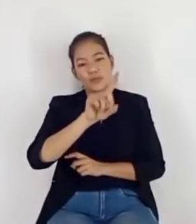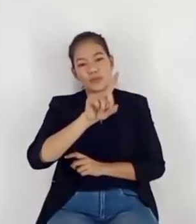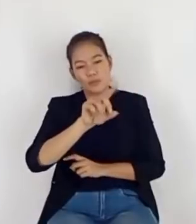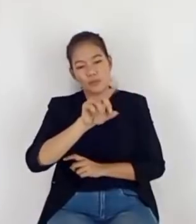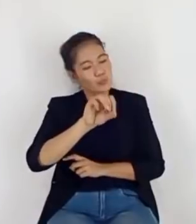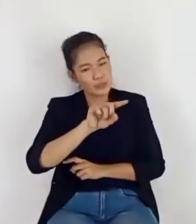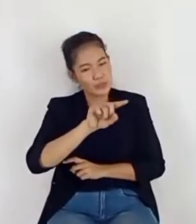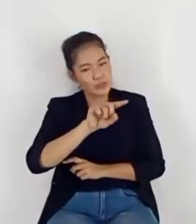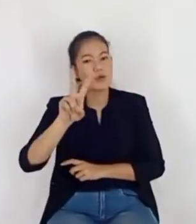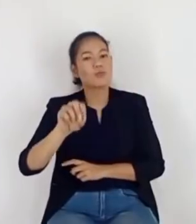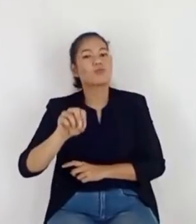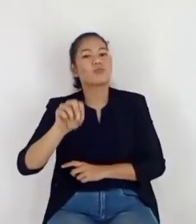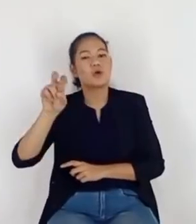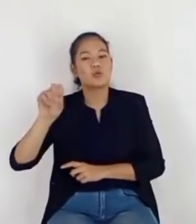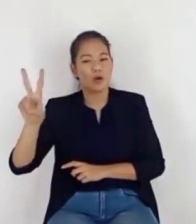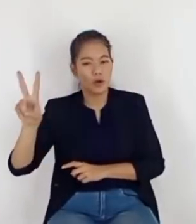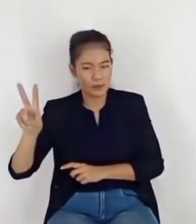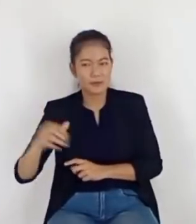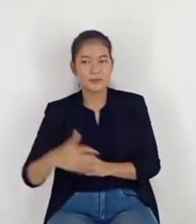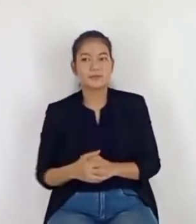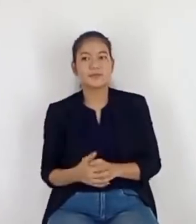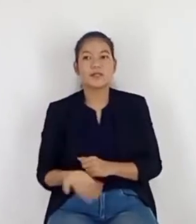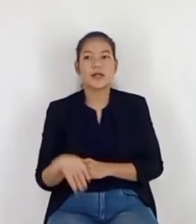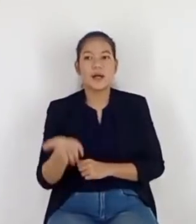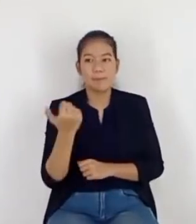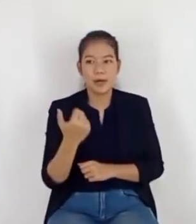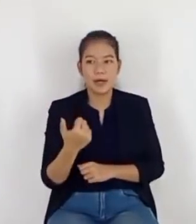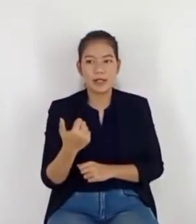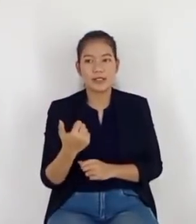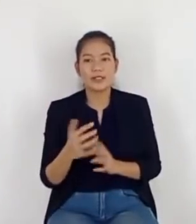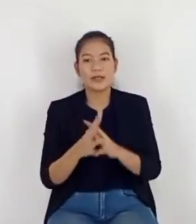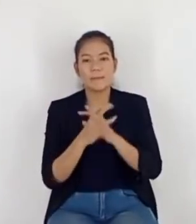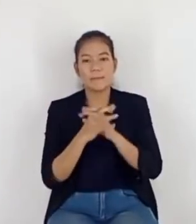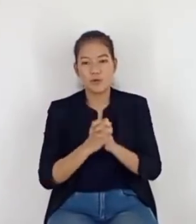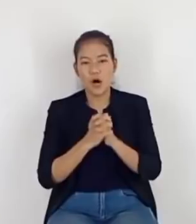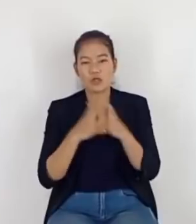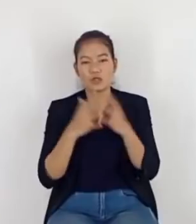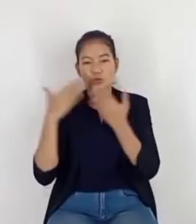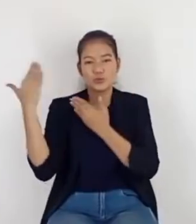sampai 2022. Mari kita menaikkan doa syukur.